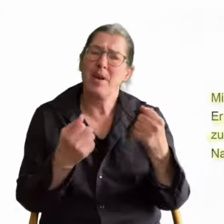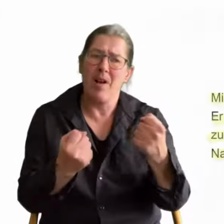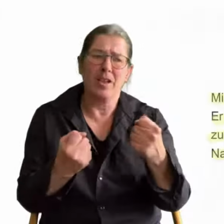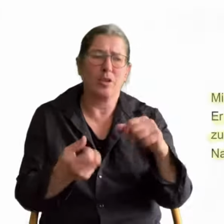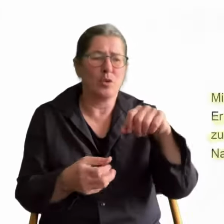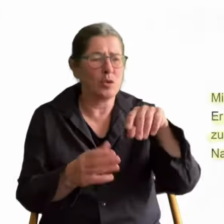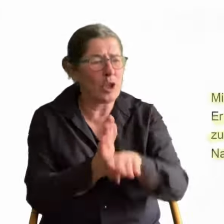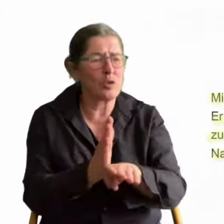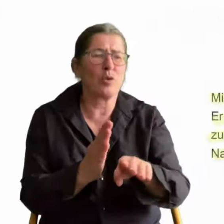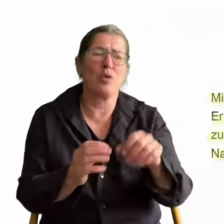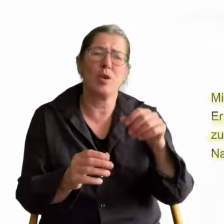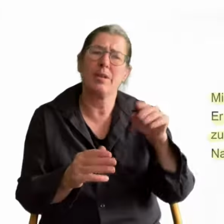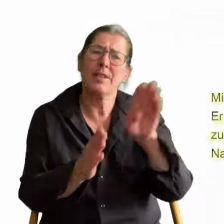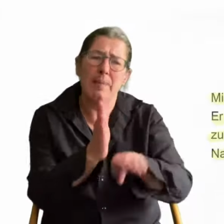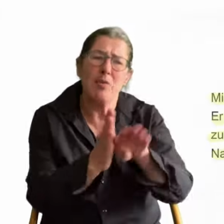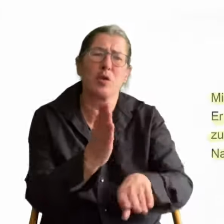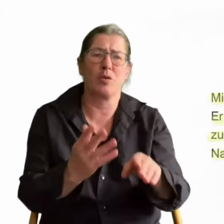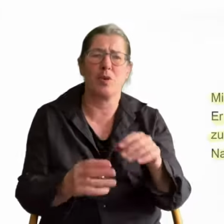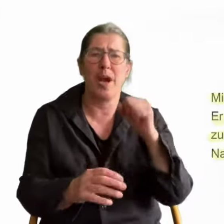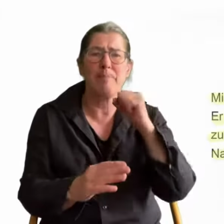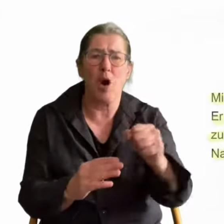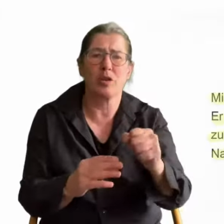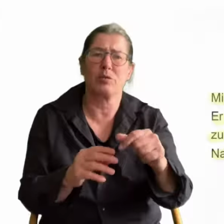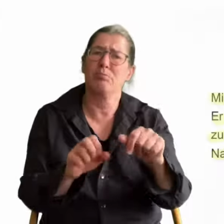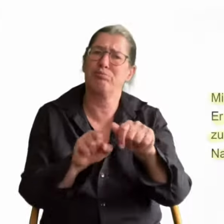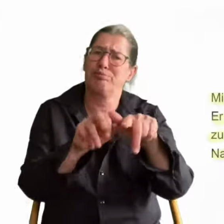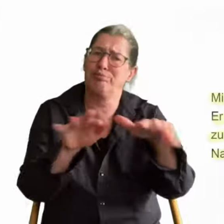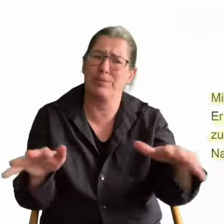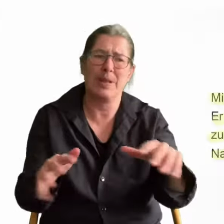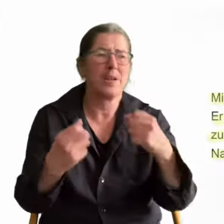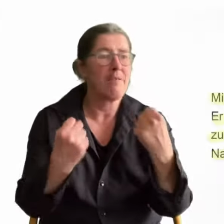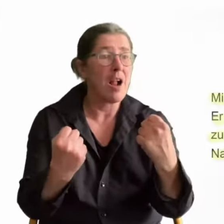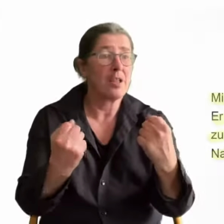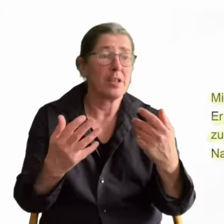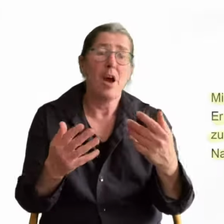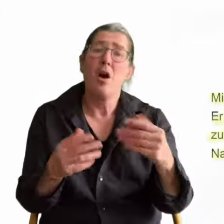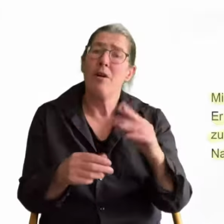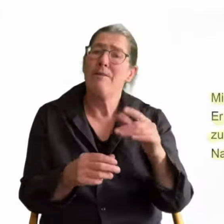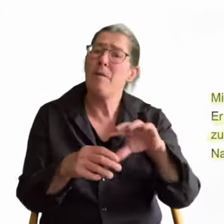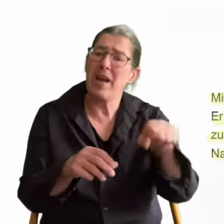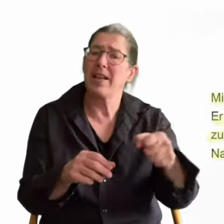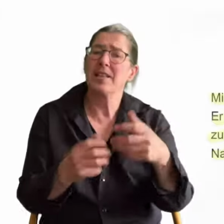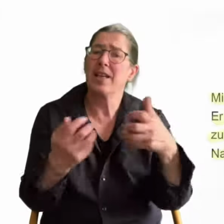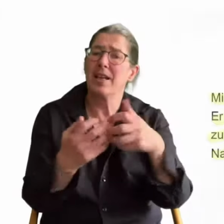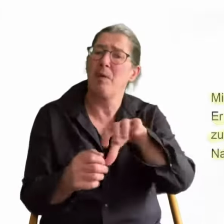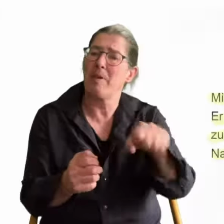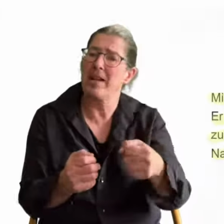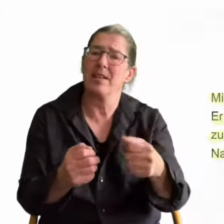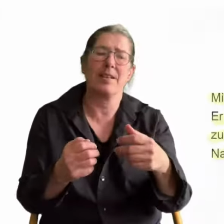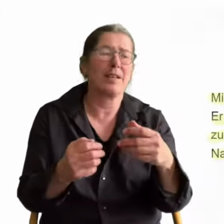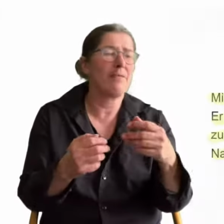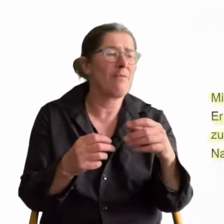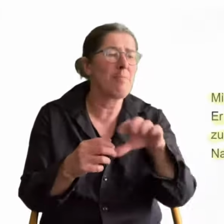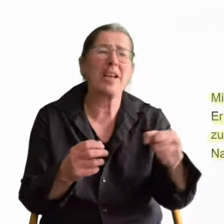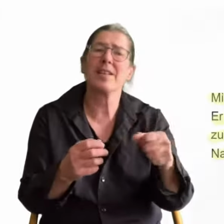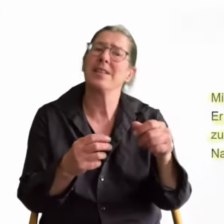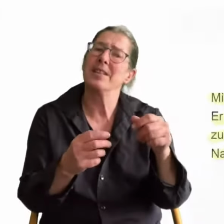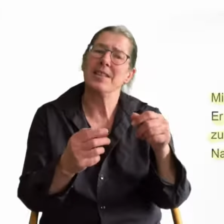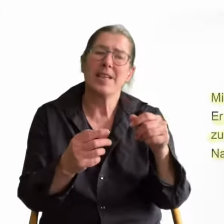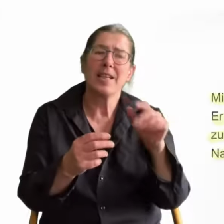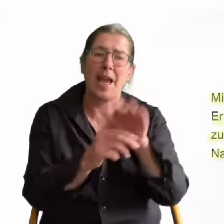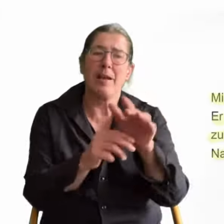demütigung und ermordung also dieses ausmaß an kriegsverbrechen und auch an verbrechen gegen die menschlichkeit hatte man bisher vorher noch nie